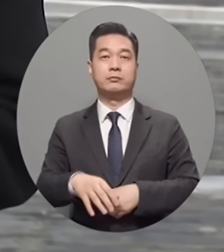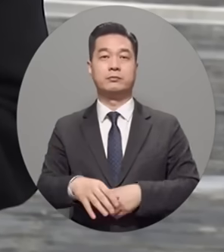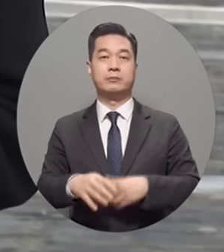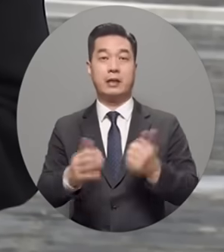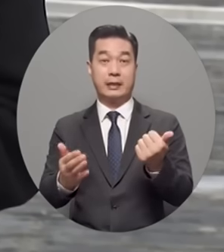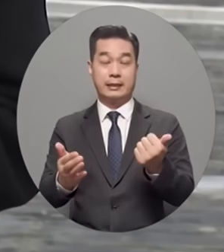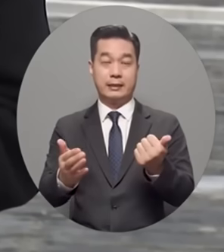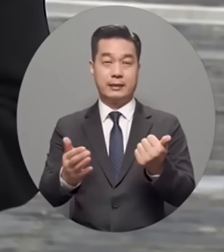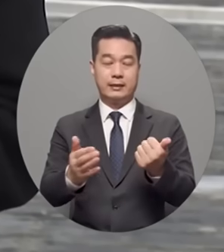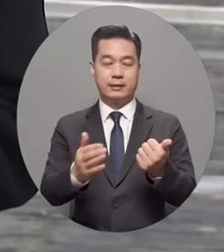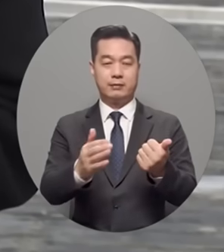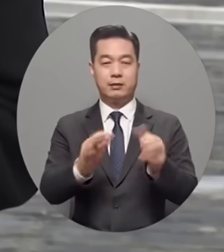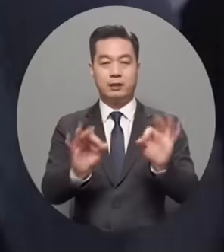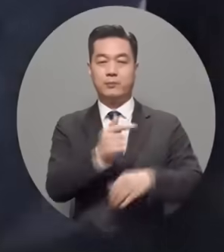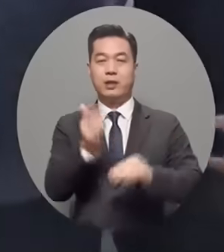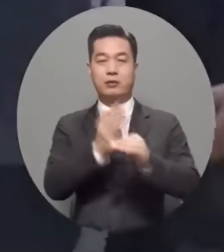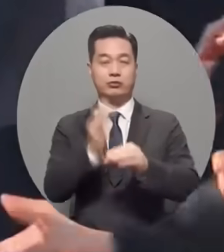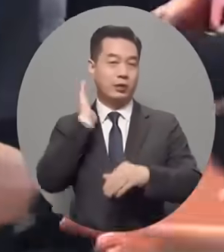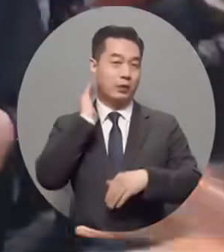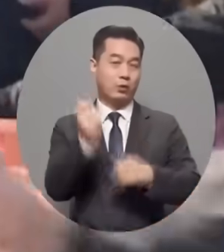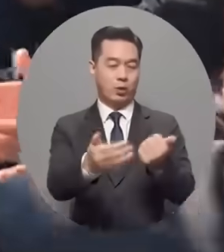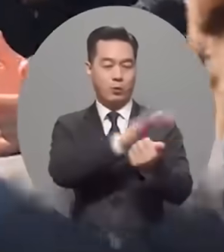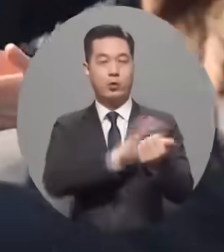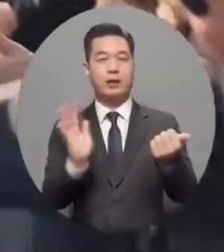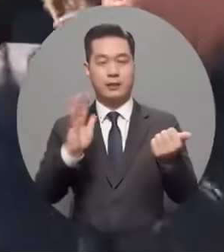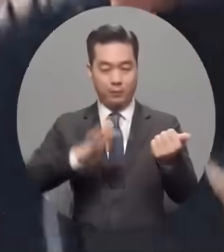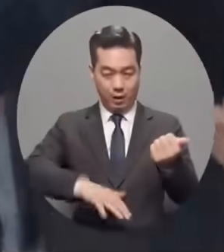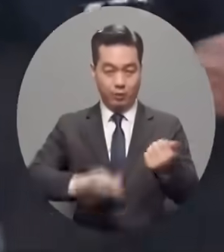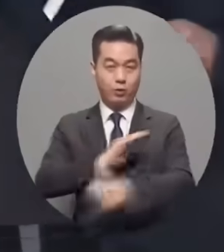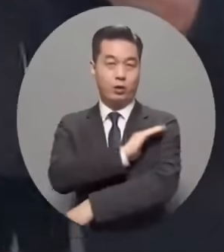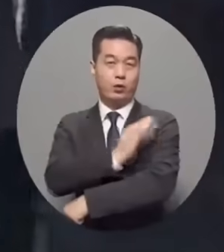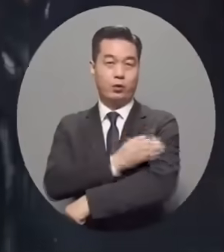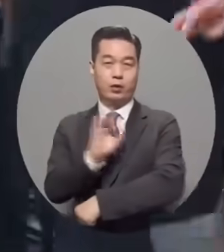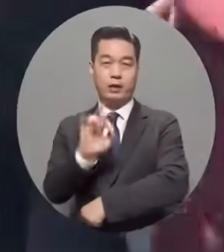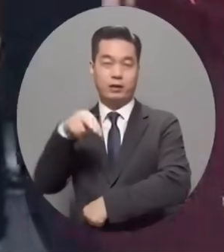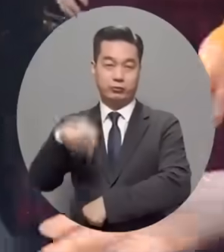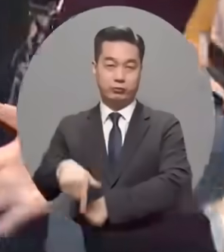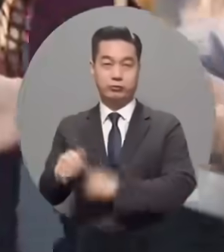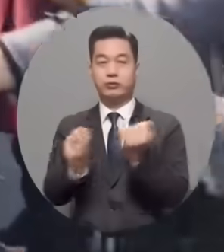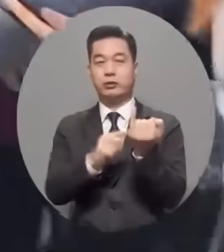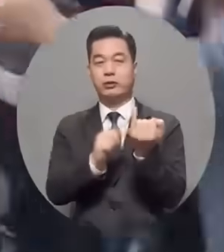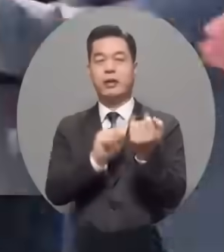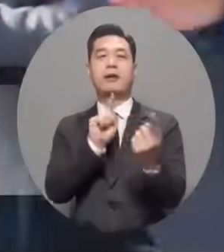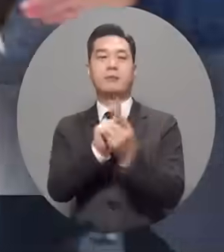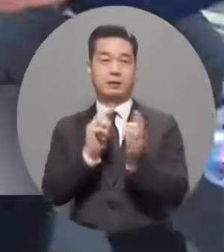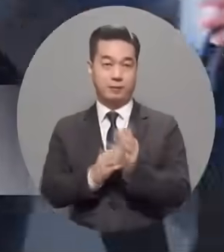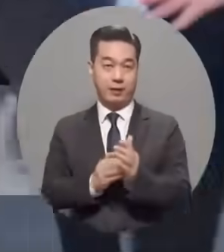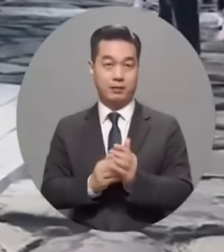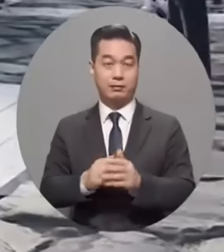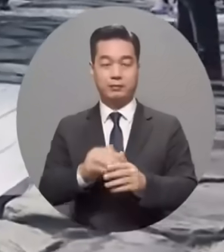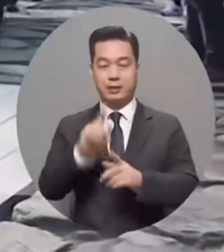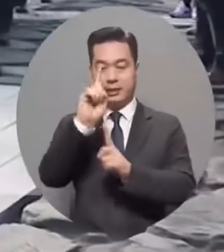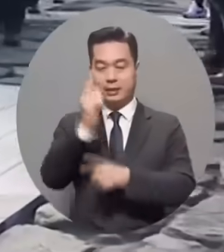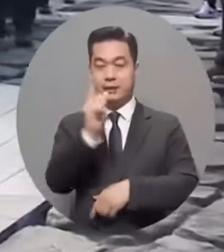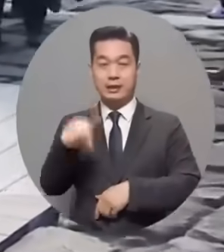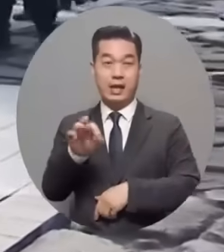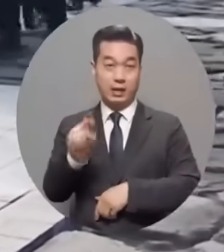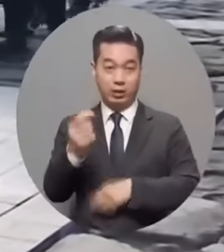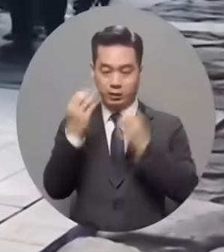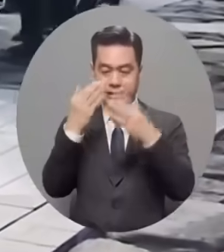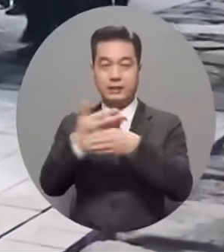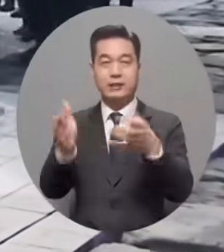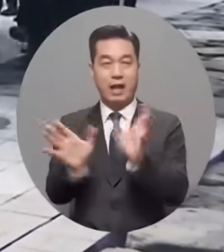여사를 예방했습니다. 민주당 지도부의 통상 일정이라지만 이낙연 신당과 공천 잡음 우려